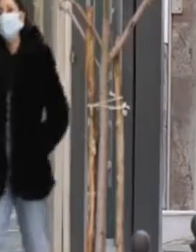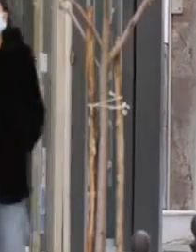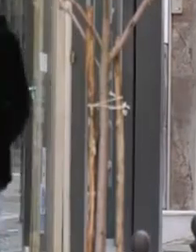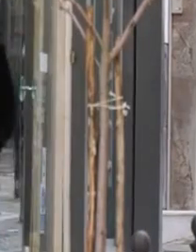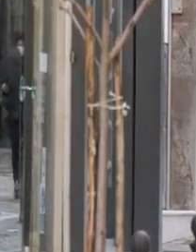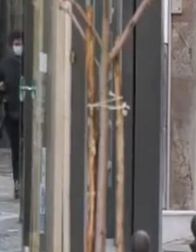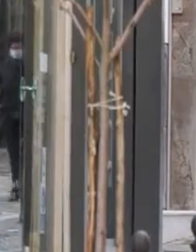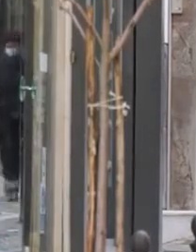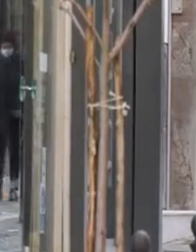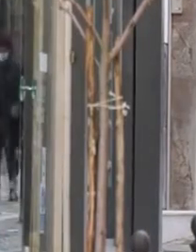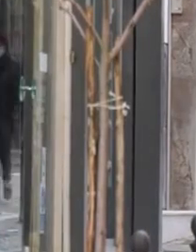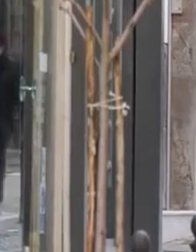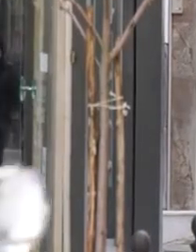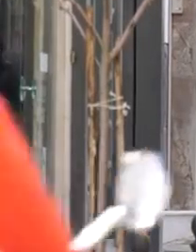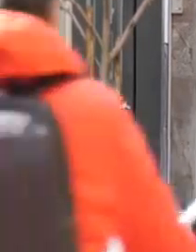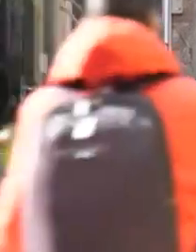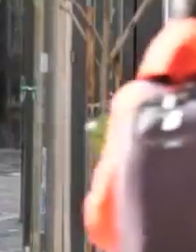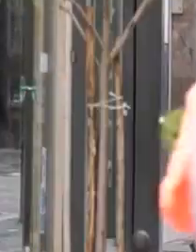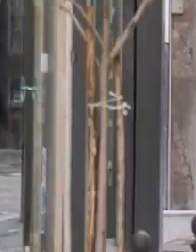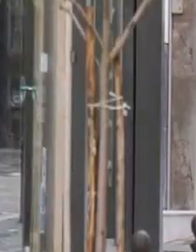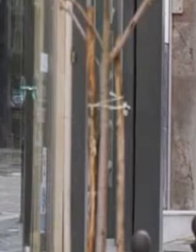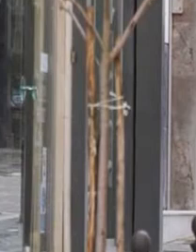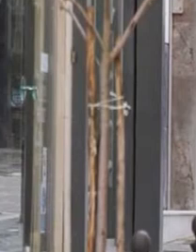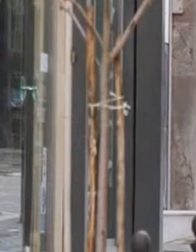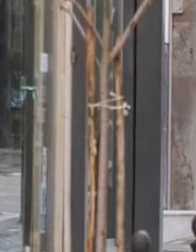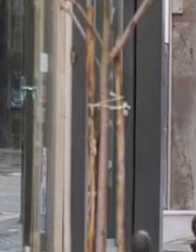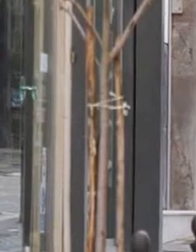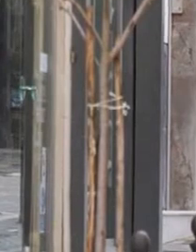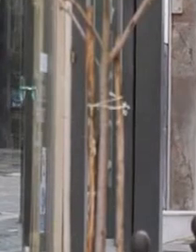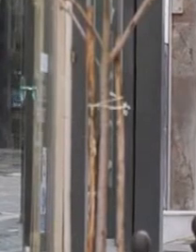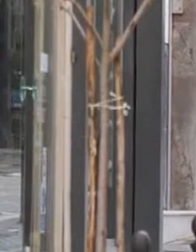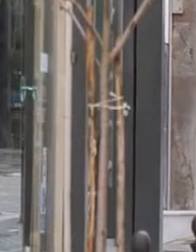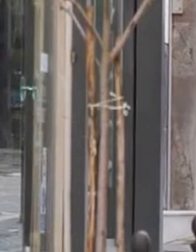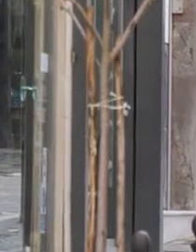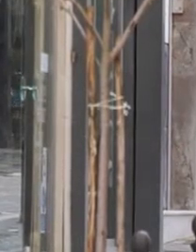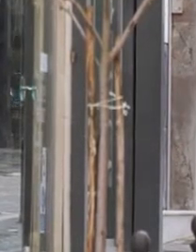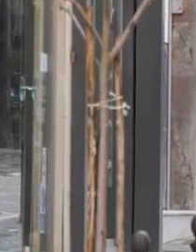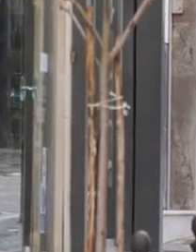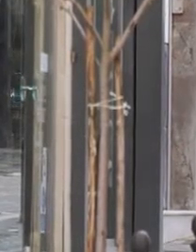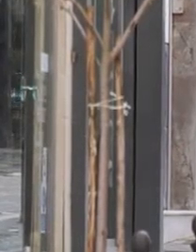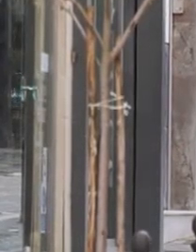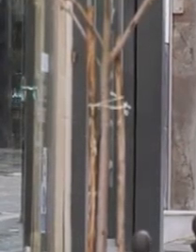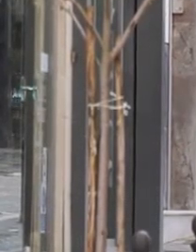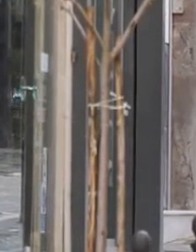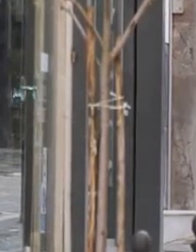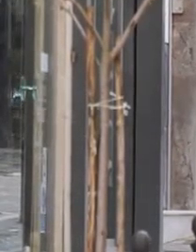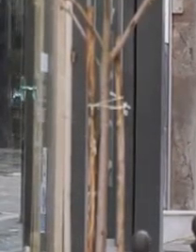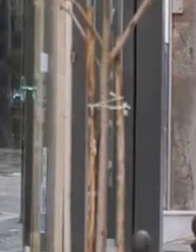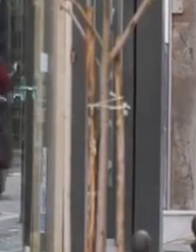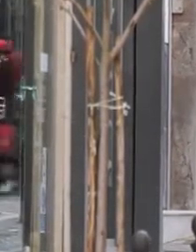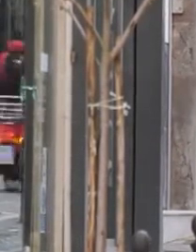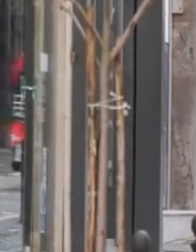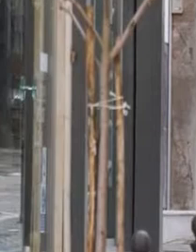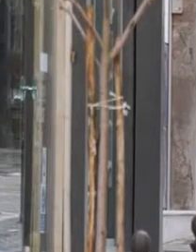οποίο εντάσσεται και η Ήπειρος, η απαγόρευση κυκλοφορίας ισχύει από τις 9 το βράδυ. Στους χώρους λατρείας θα επιτρέπεται η